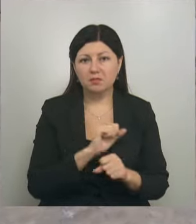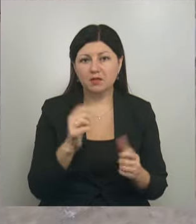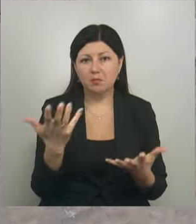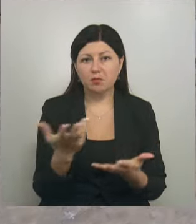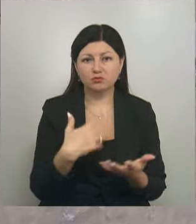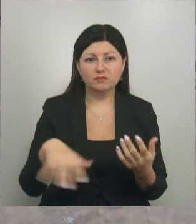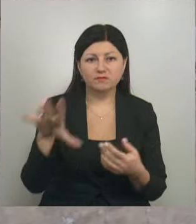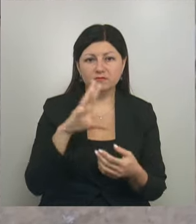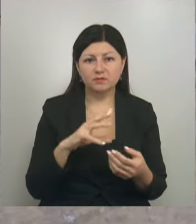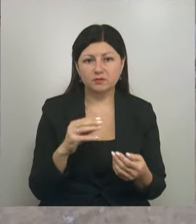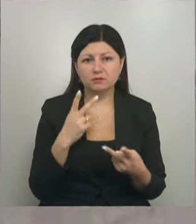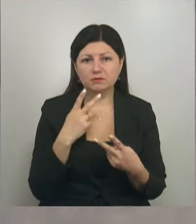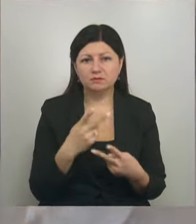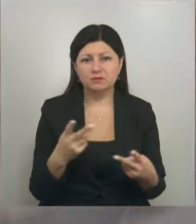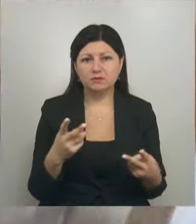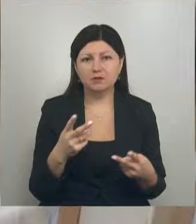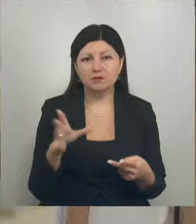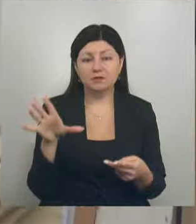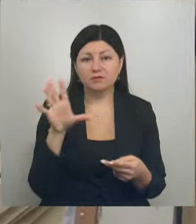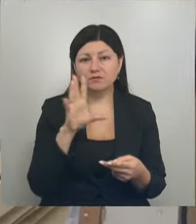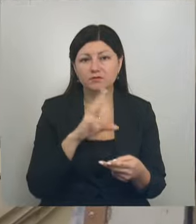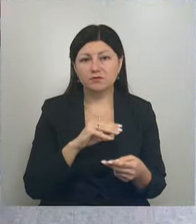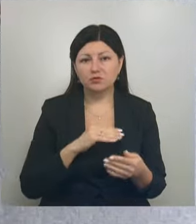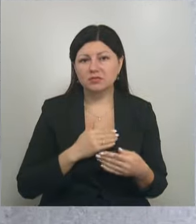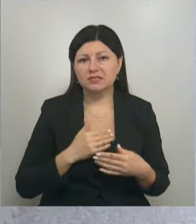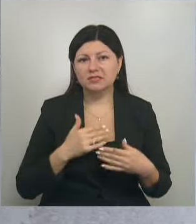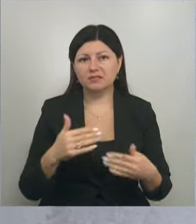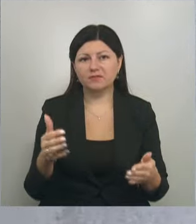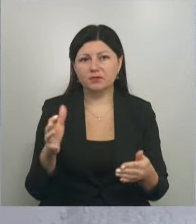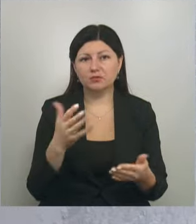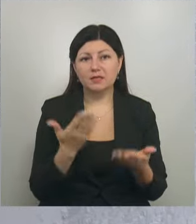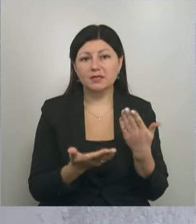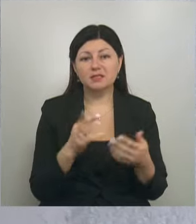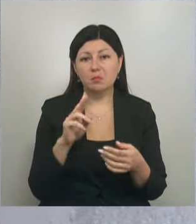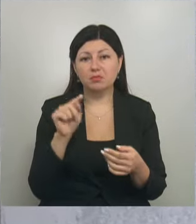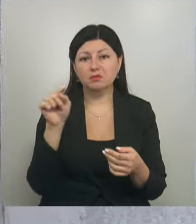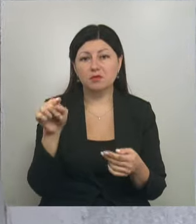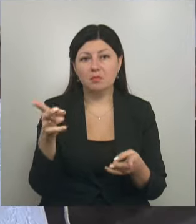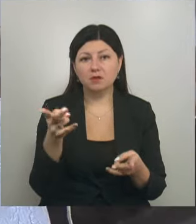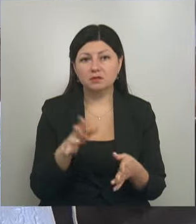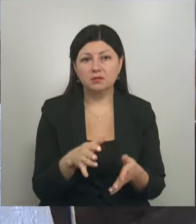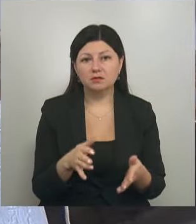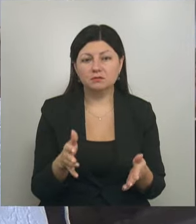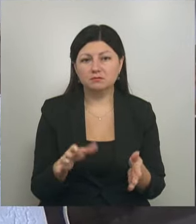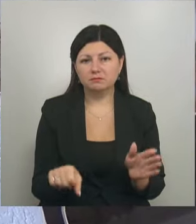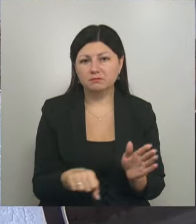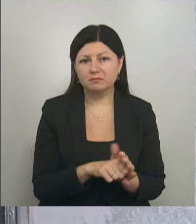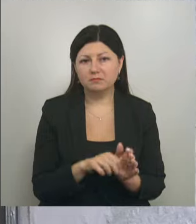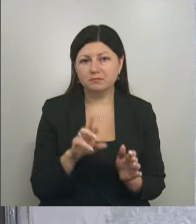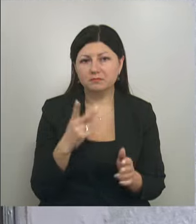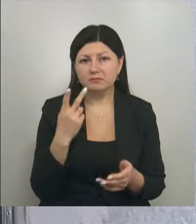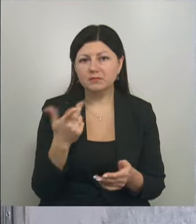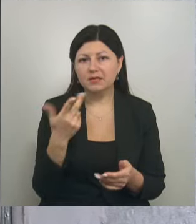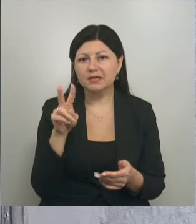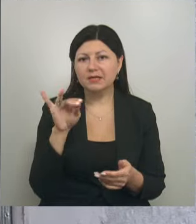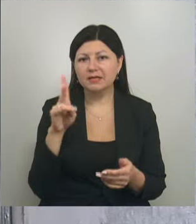вот это вот, ну, приехали, оно стулки, все вот туда сбегло, все. То есть, если бы они там остались, это ай, глиной привалило, вот